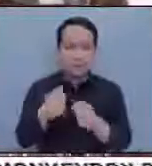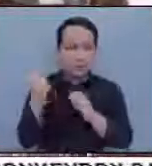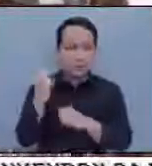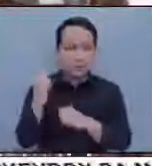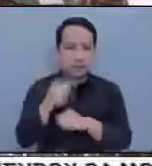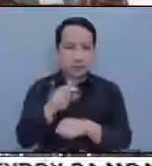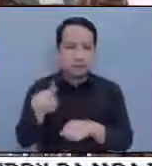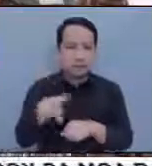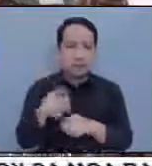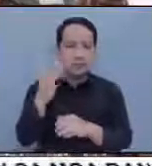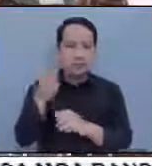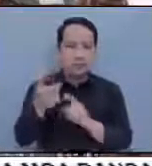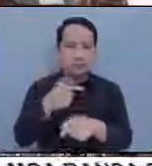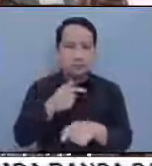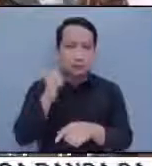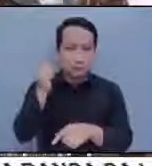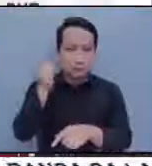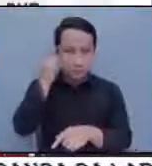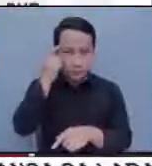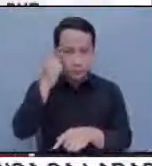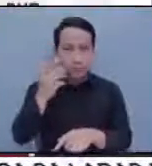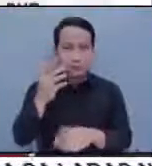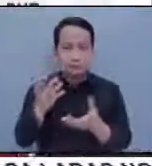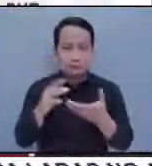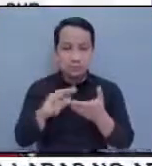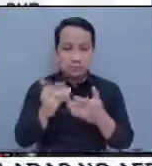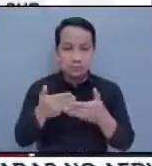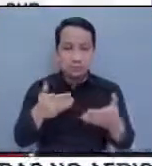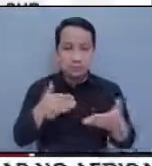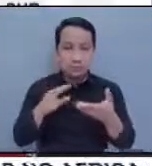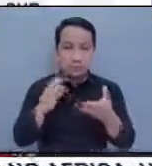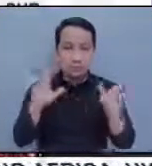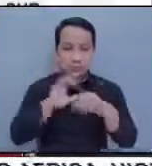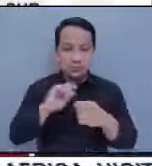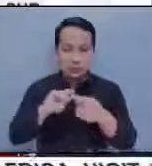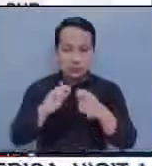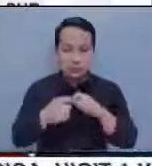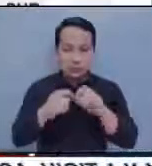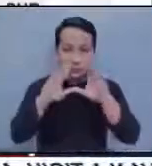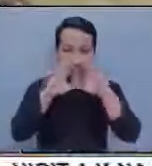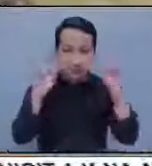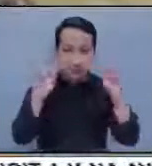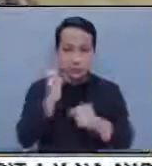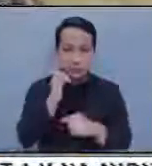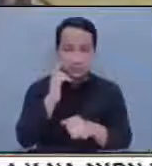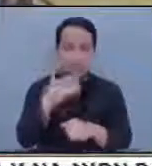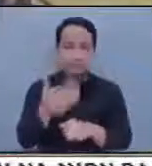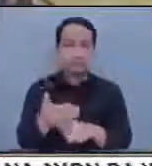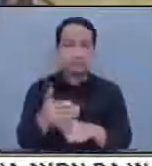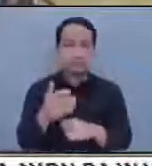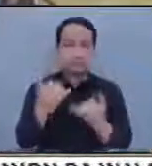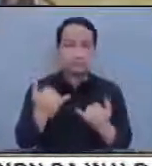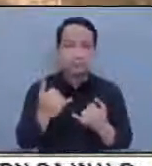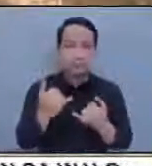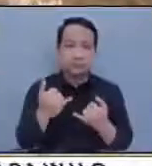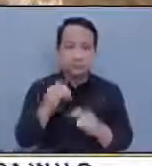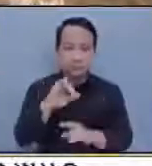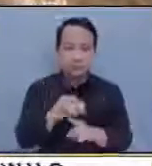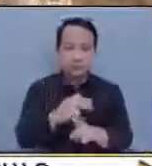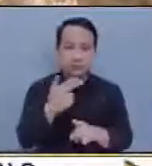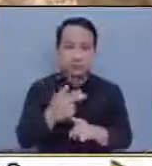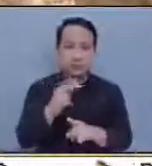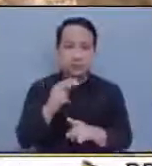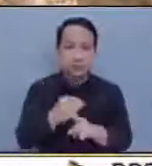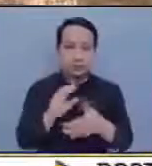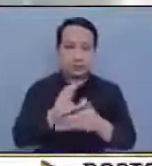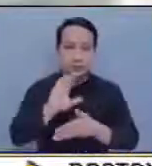ang termino ng Administrasyong Duterte. Ayon kay DA Secretary William Dar, ngayong Hunyo, kumpiyansa silang makukumpleto na ang